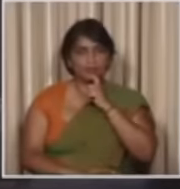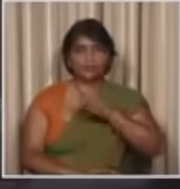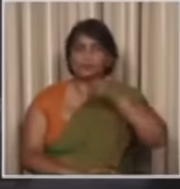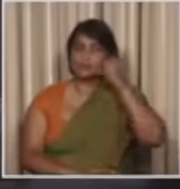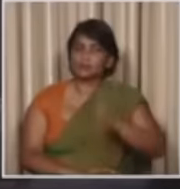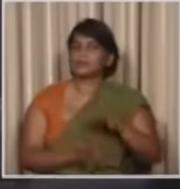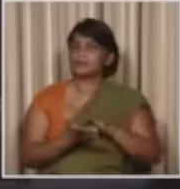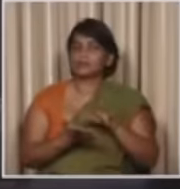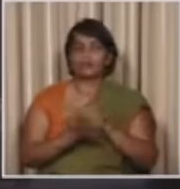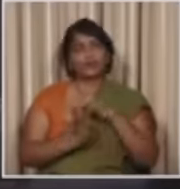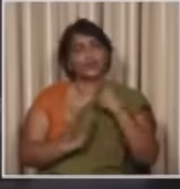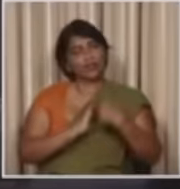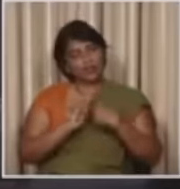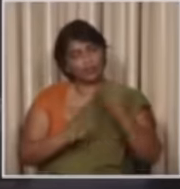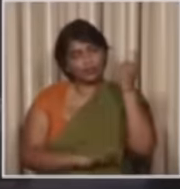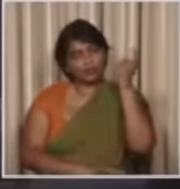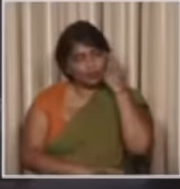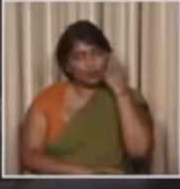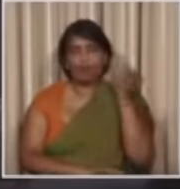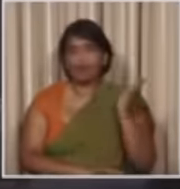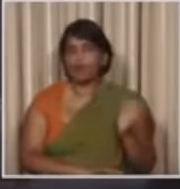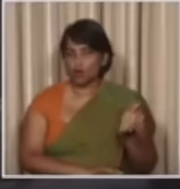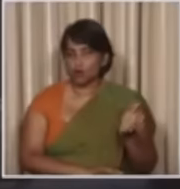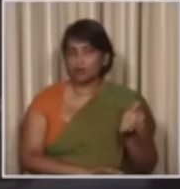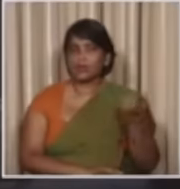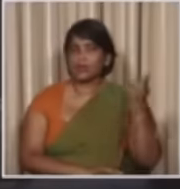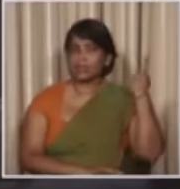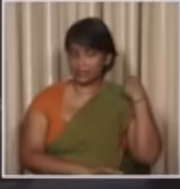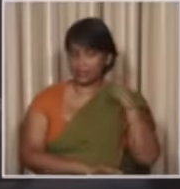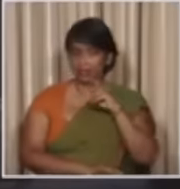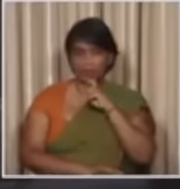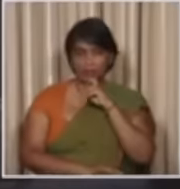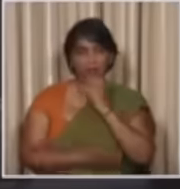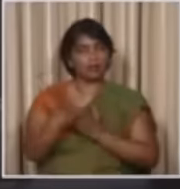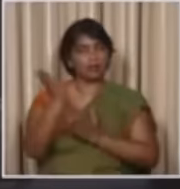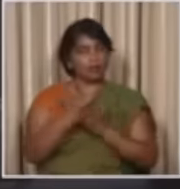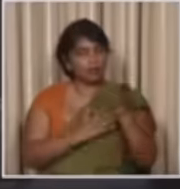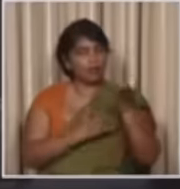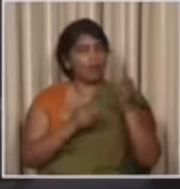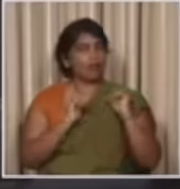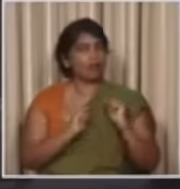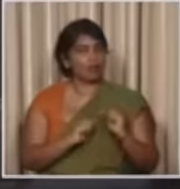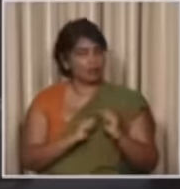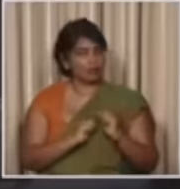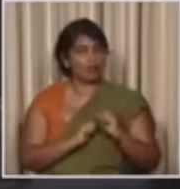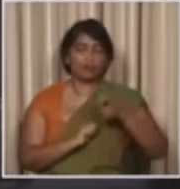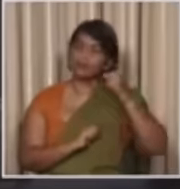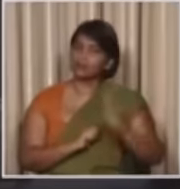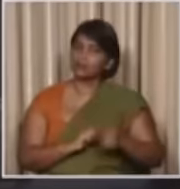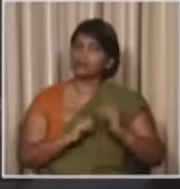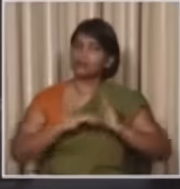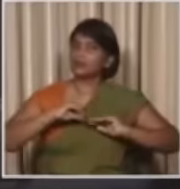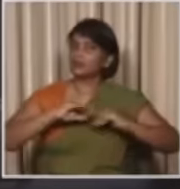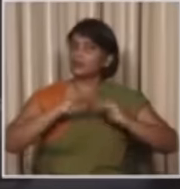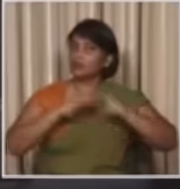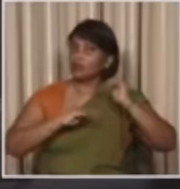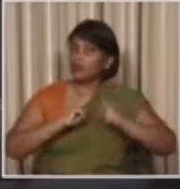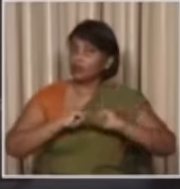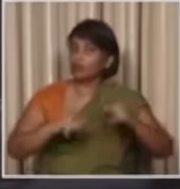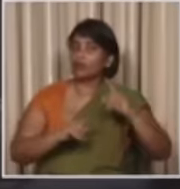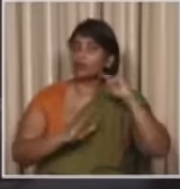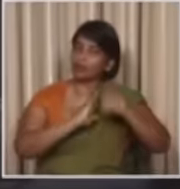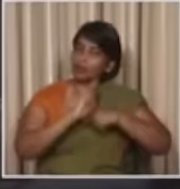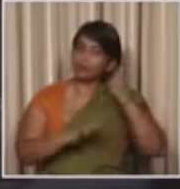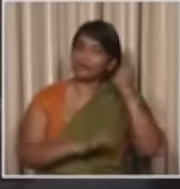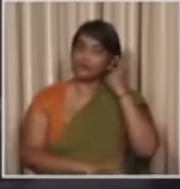දෙයක් නැහැ මුළු රටම දන්නවා තීන්දුව මොකද්ද කියලා ගිය සැරේ ඇපිල් කෝට් එකෙත් කොහොමද ඒ තීන්දුව ක්‍රියාත්මක වුණේ කියලා මුළු රටම දන්නවා